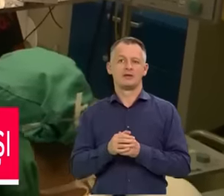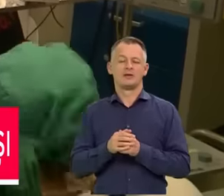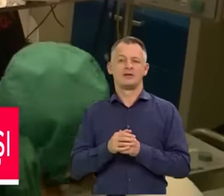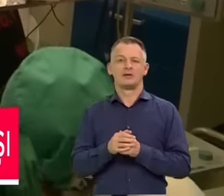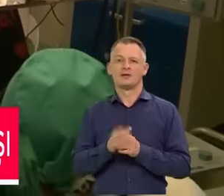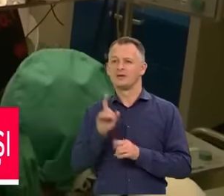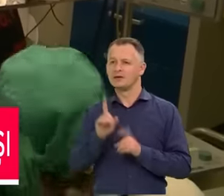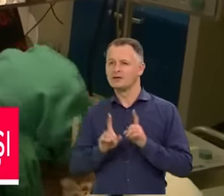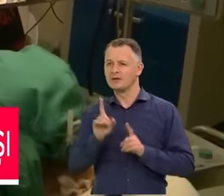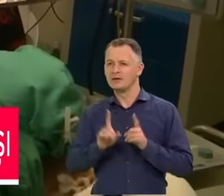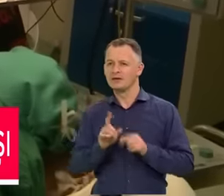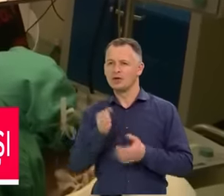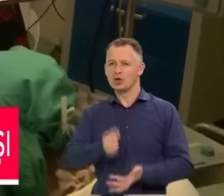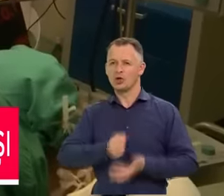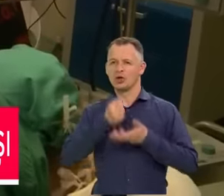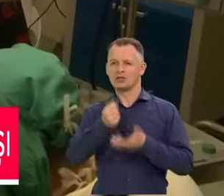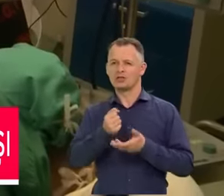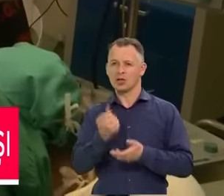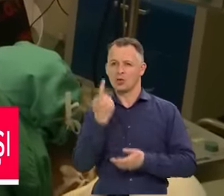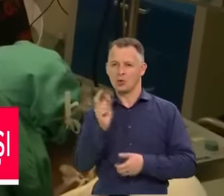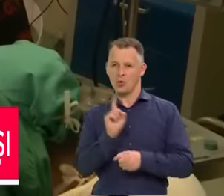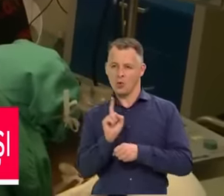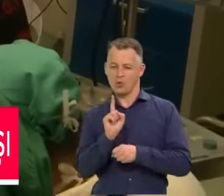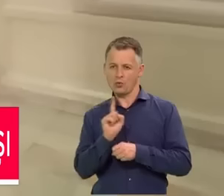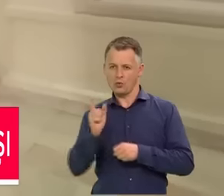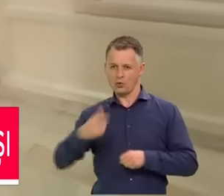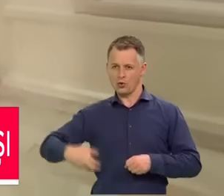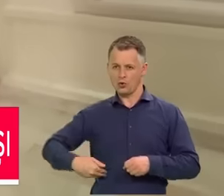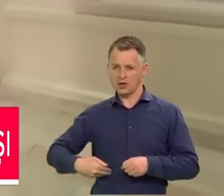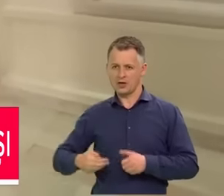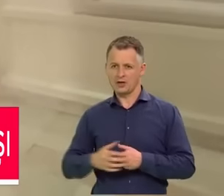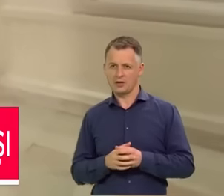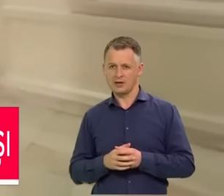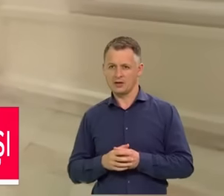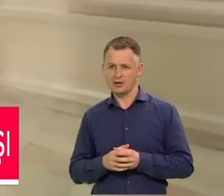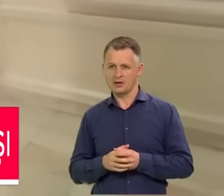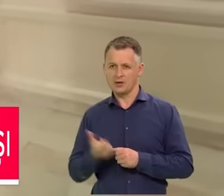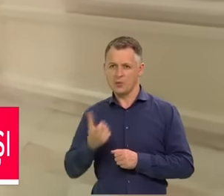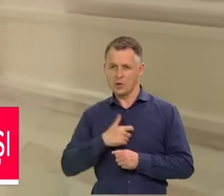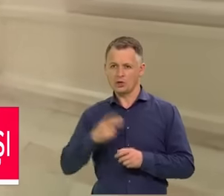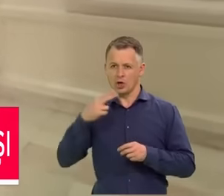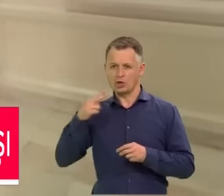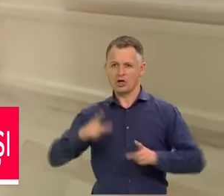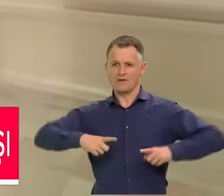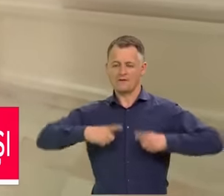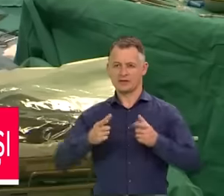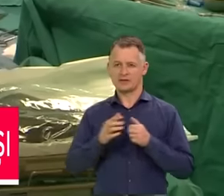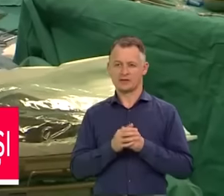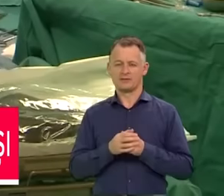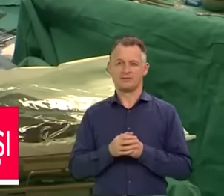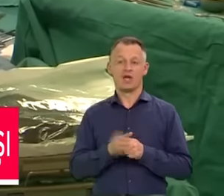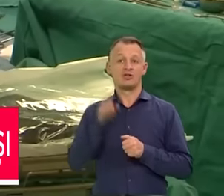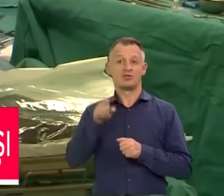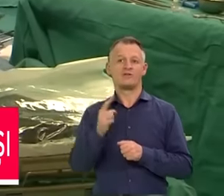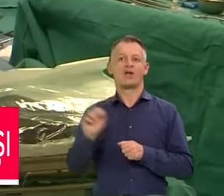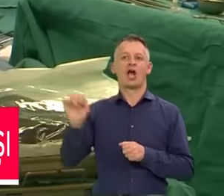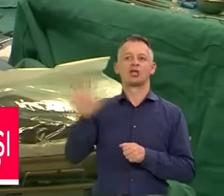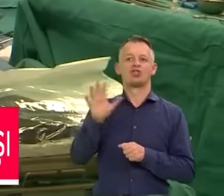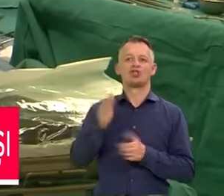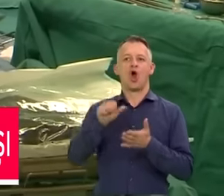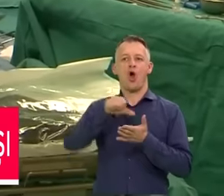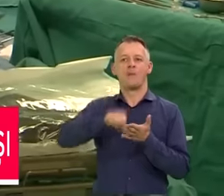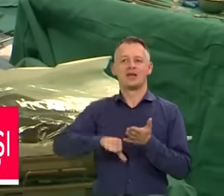se donează un organ, pacientul își poate continua viața fără niciun fel de probleme. Aceasta a fost a cincea